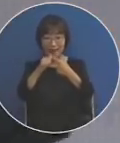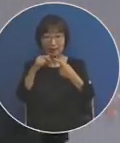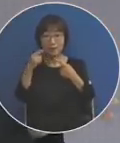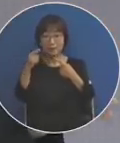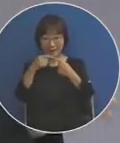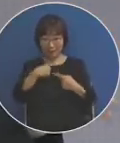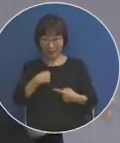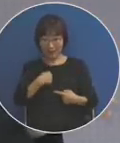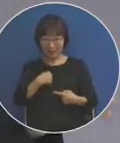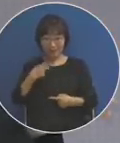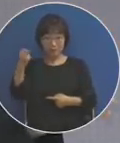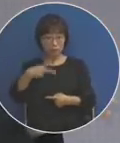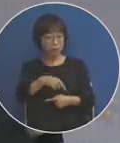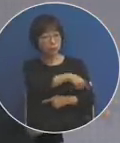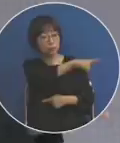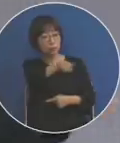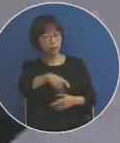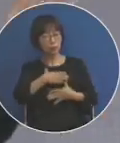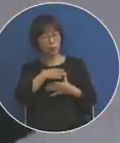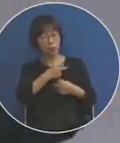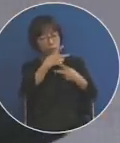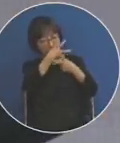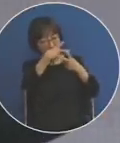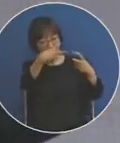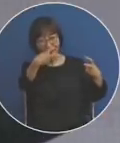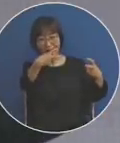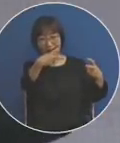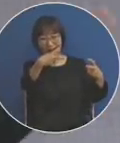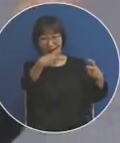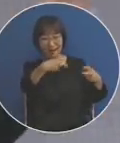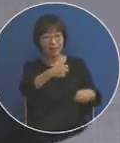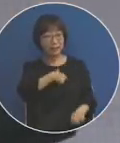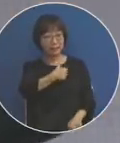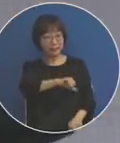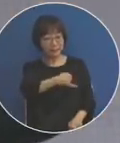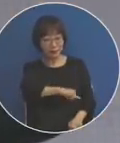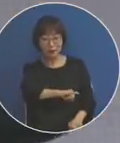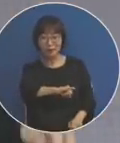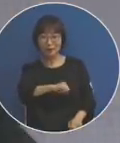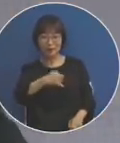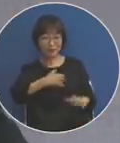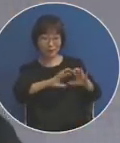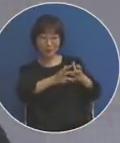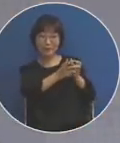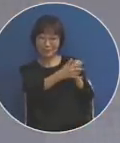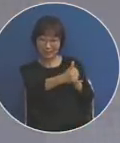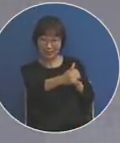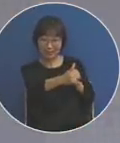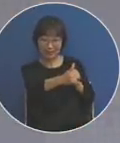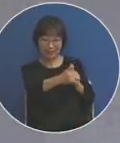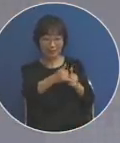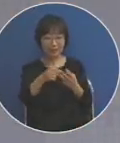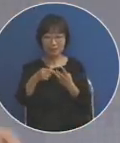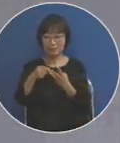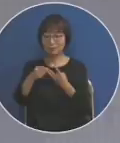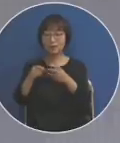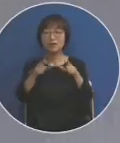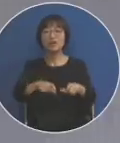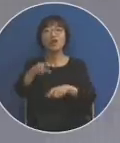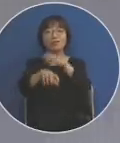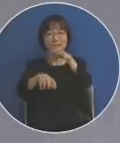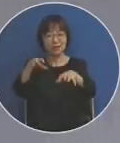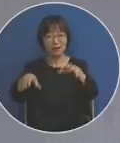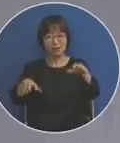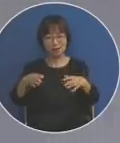쉬고 있는 사람과 All the other people who are resting in peace. 내 자녀들과 My children. 내 백성들과 My people. 또 그 현장. And then also their fields. 이걸